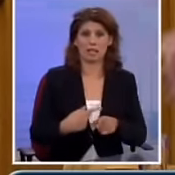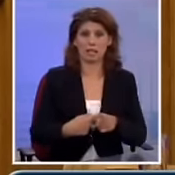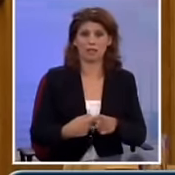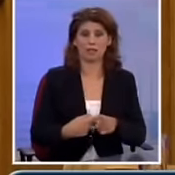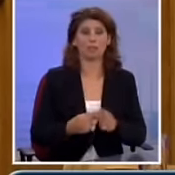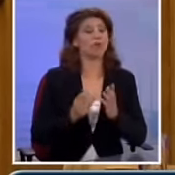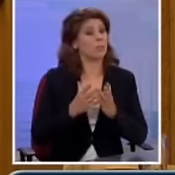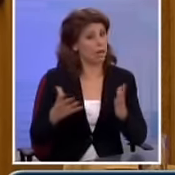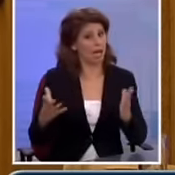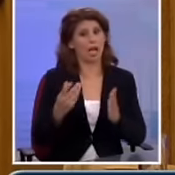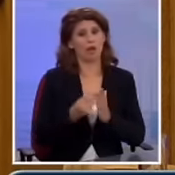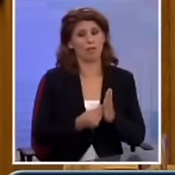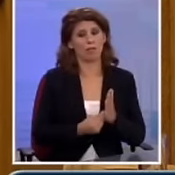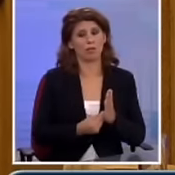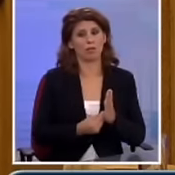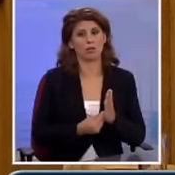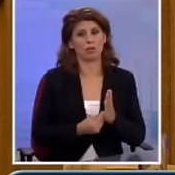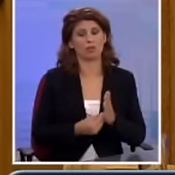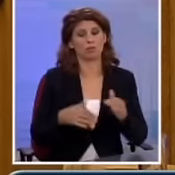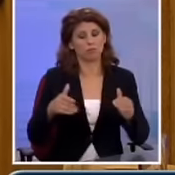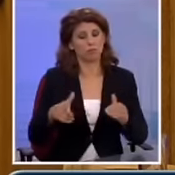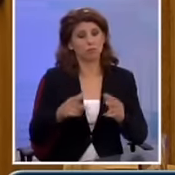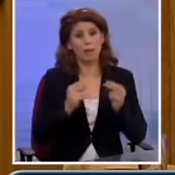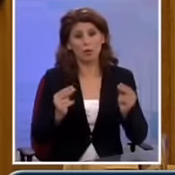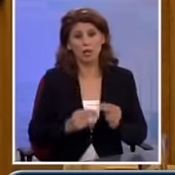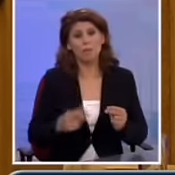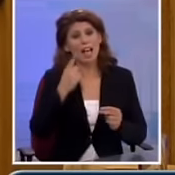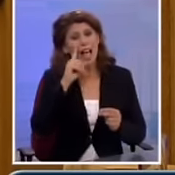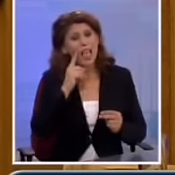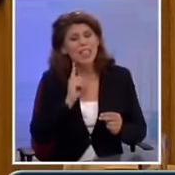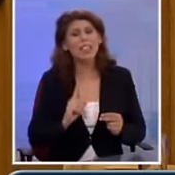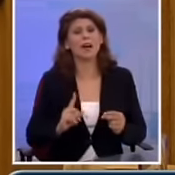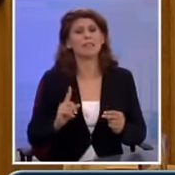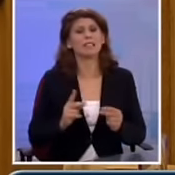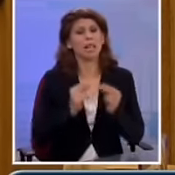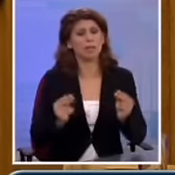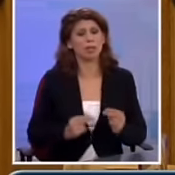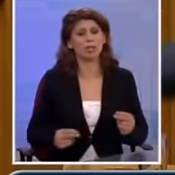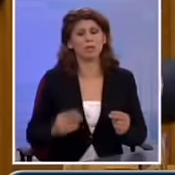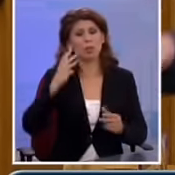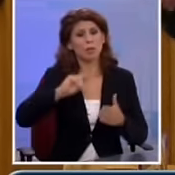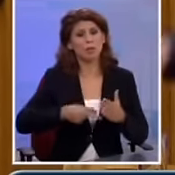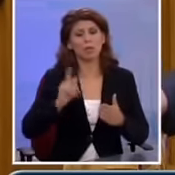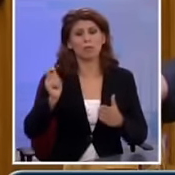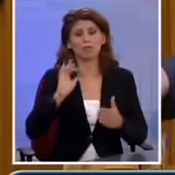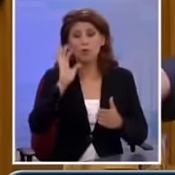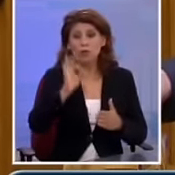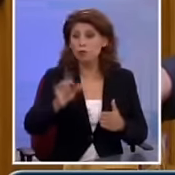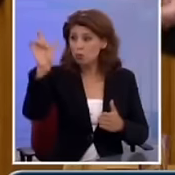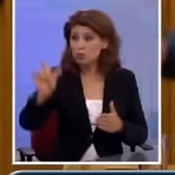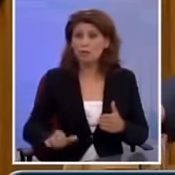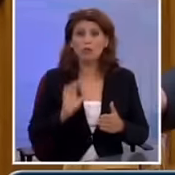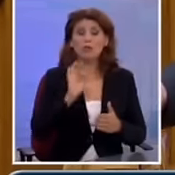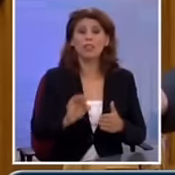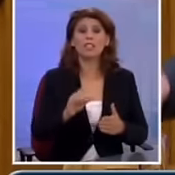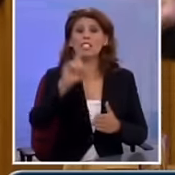που σε μεγάλο βαθμό οι συνέπειες, οι δραματικές των μνημονιακών πολιτικών τους οδήγησαν τους ίδιους, τη